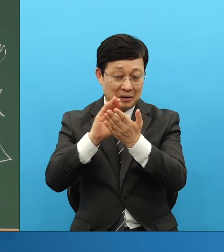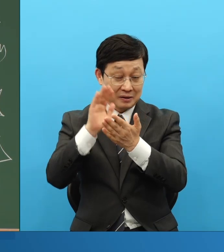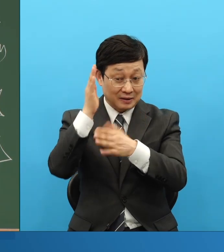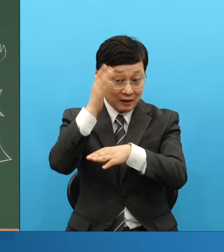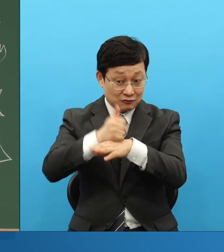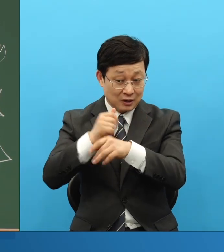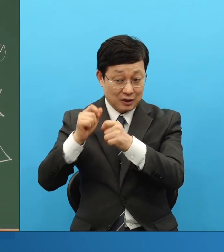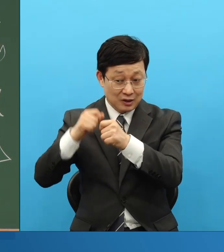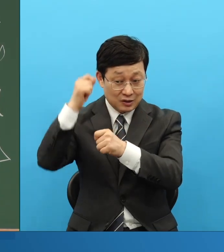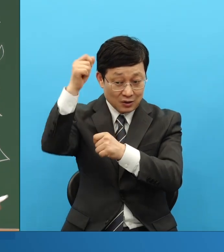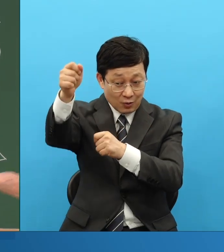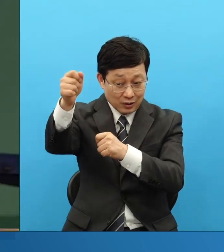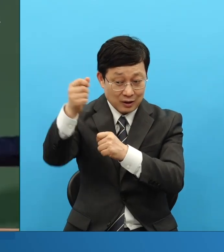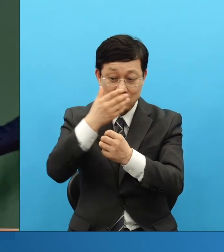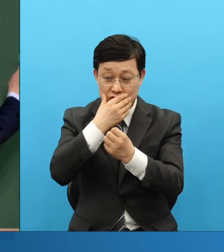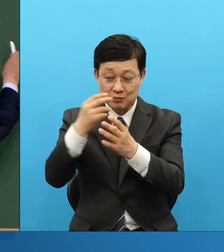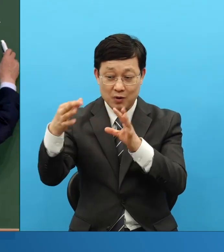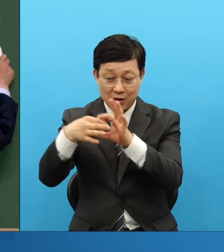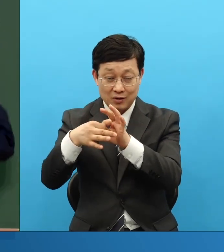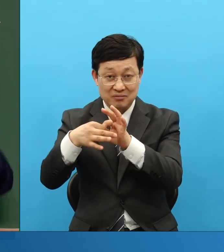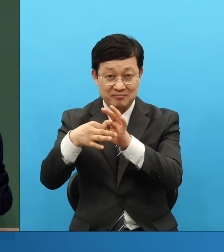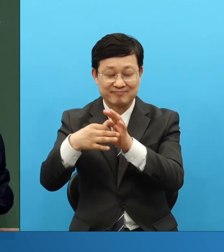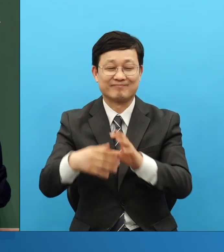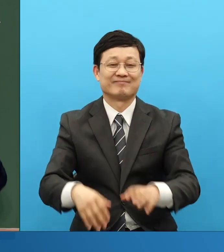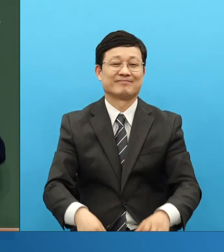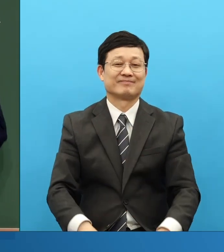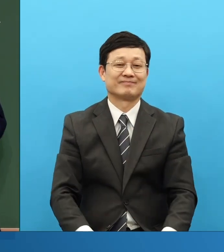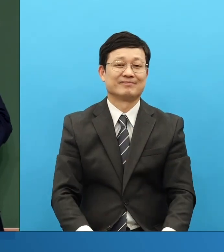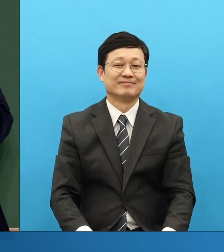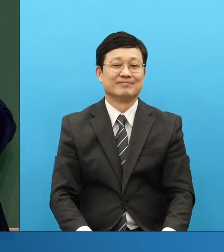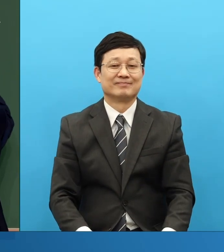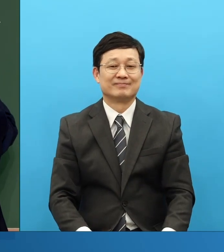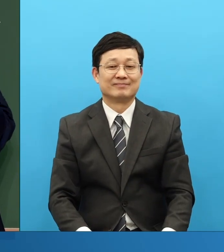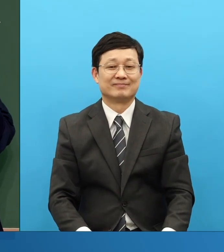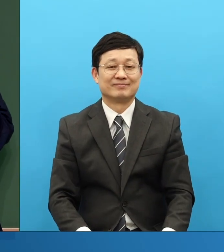자, eternity. 앞으로 어떻게 해야 Then 되겠죠? what's going to happen in the future?